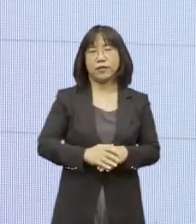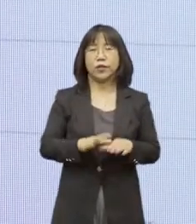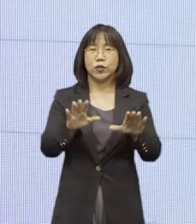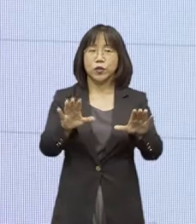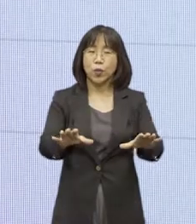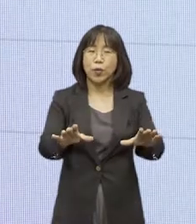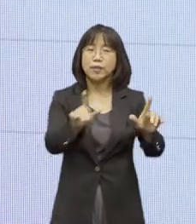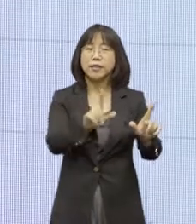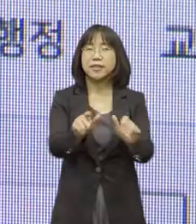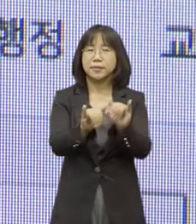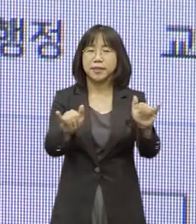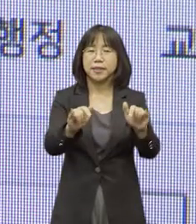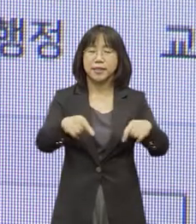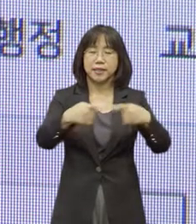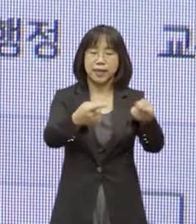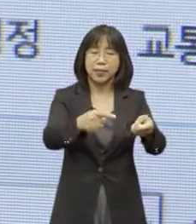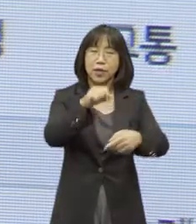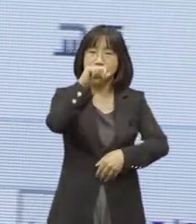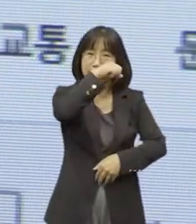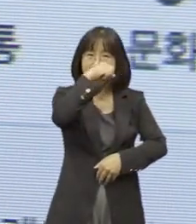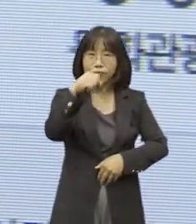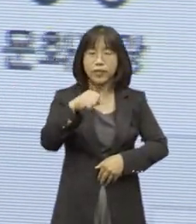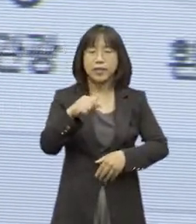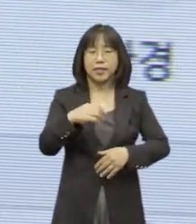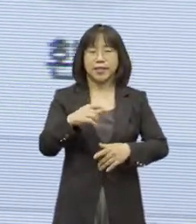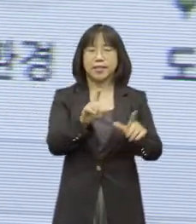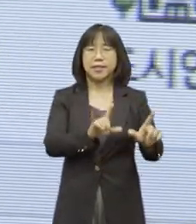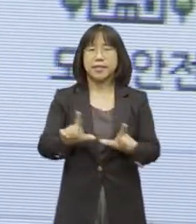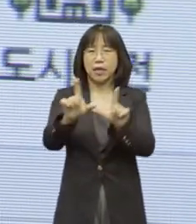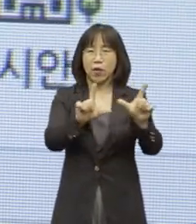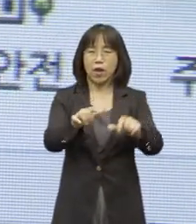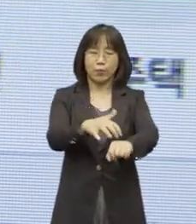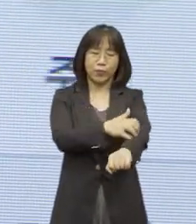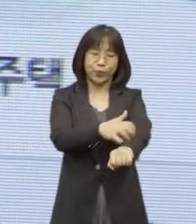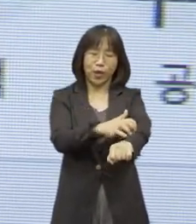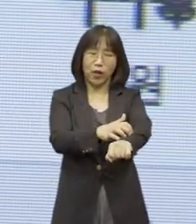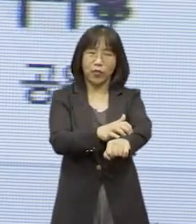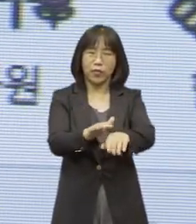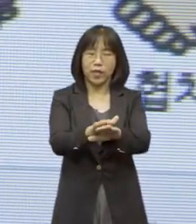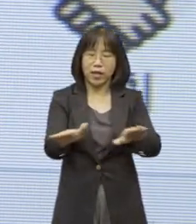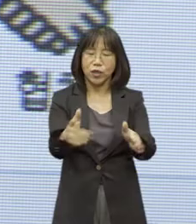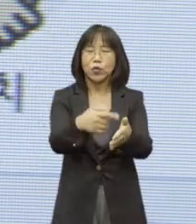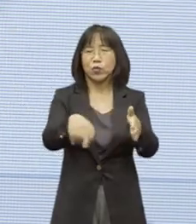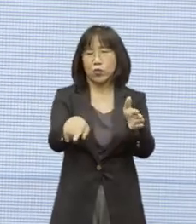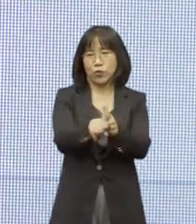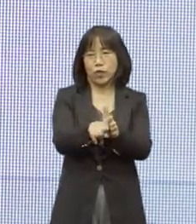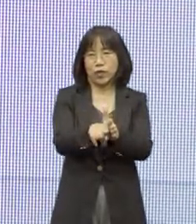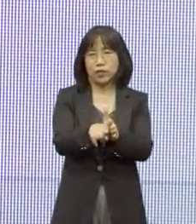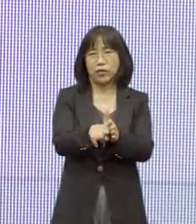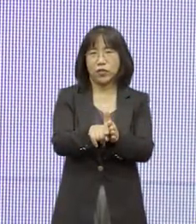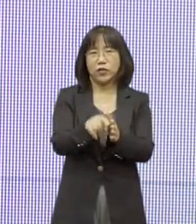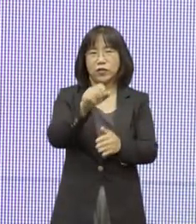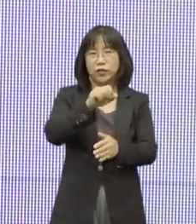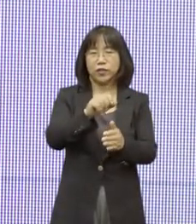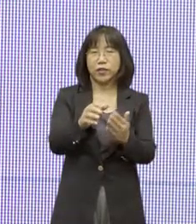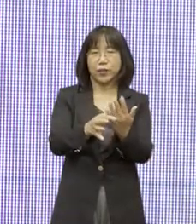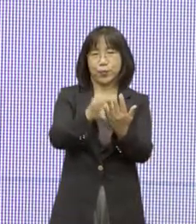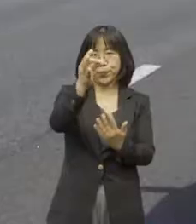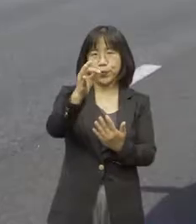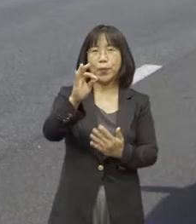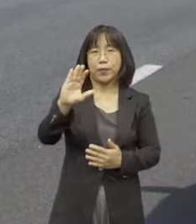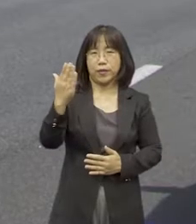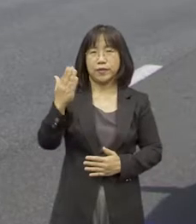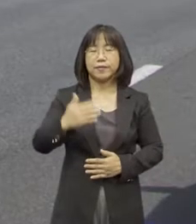이번 시민참여예산은 주민 안전과 생활 속 불편을 해소하기 위한 프로젝트가 많이 선정됐습니다.